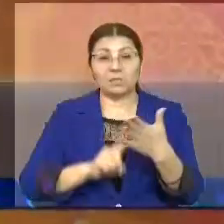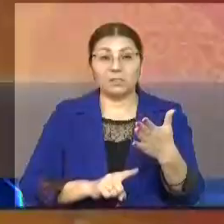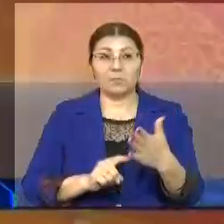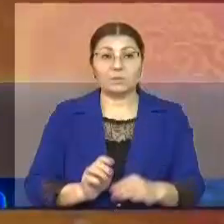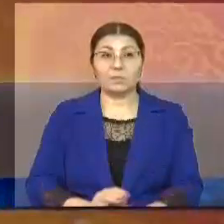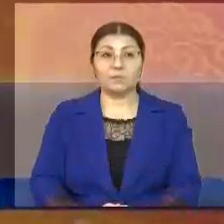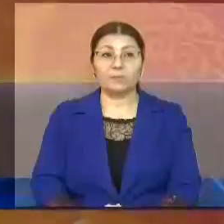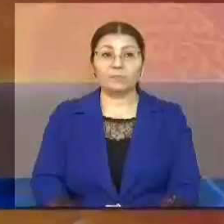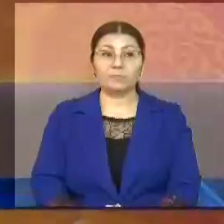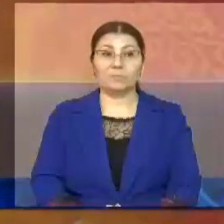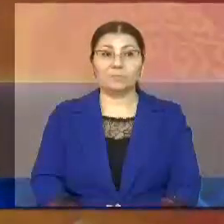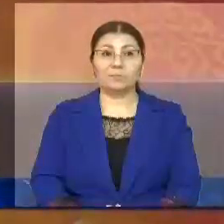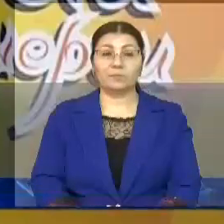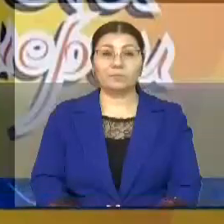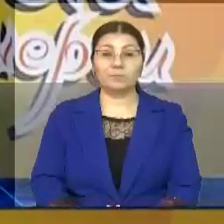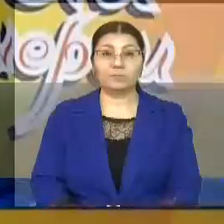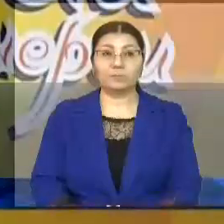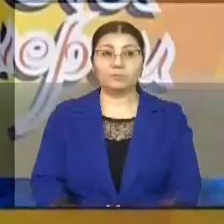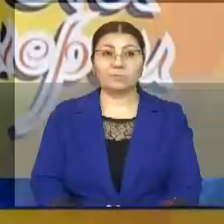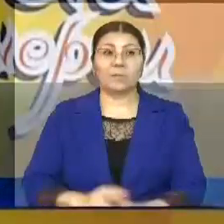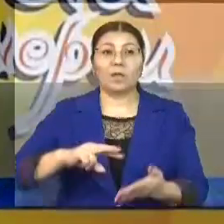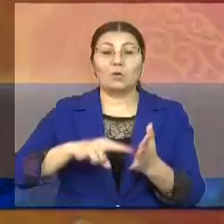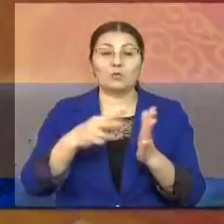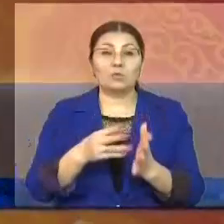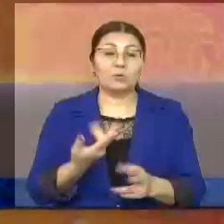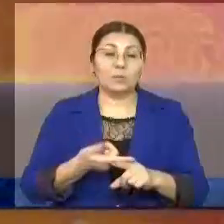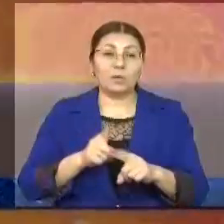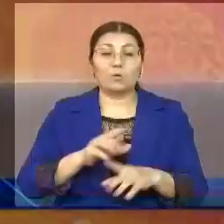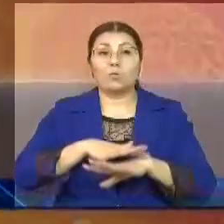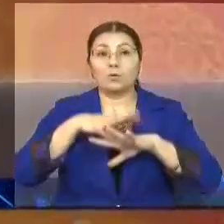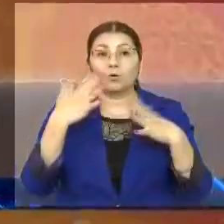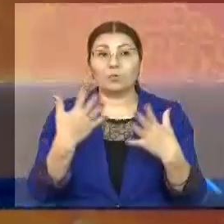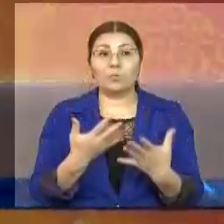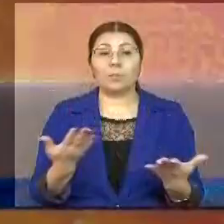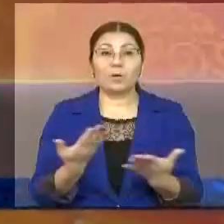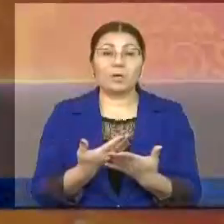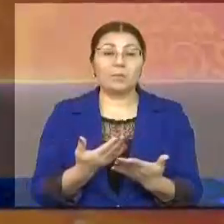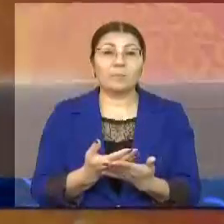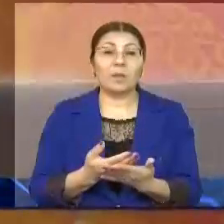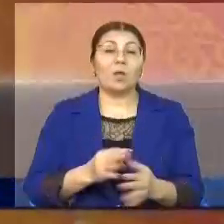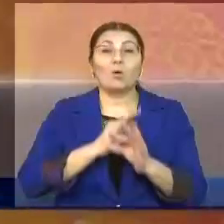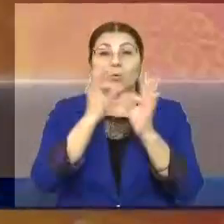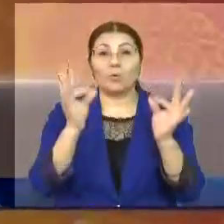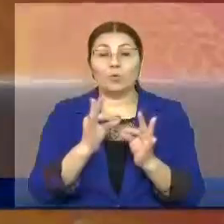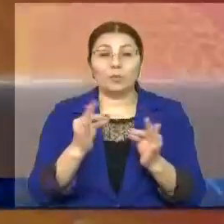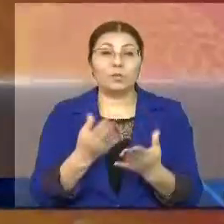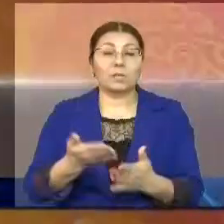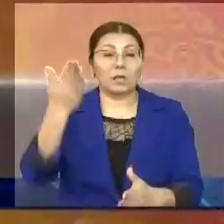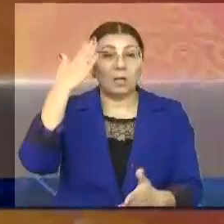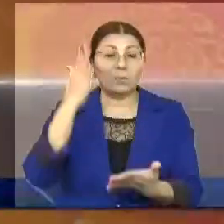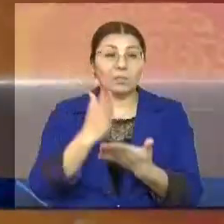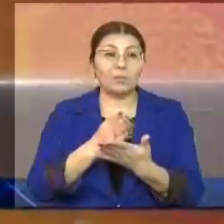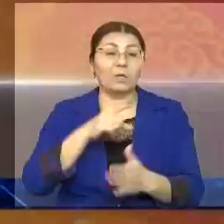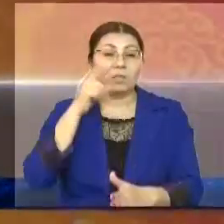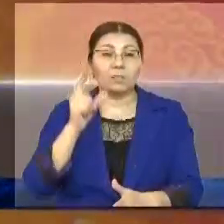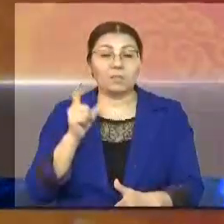Сол үміттеріне біздің қатысушылардың жоспары өте көп. Кімнің қандай қабілеті бар, өнерге деген қабілеті барлардың бәрі